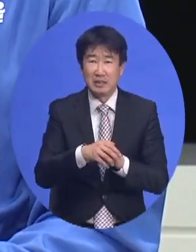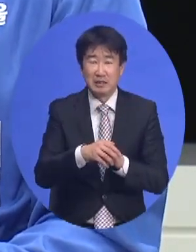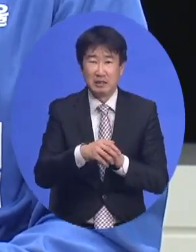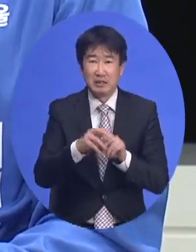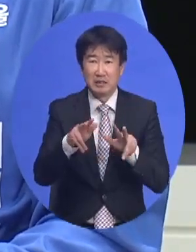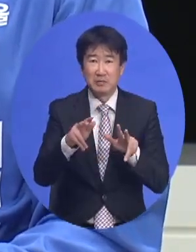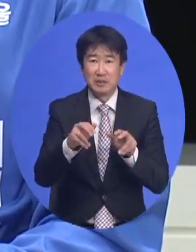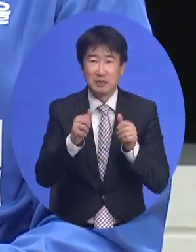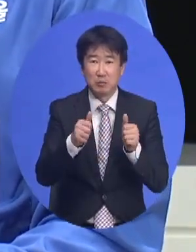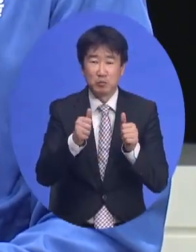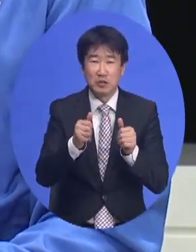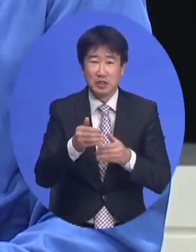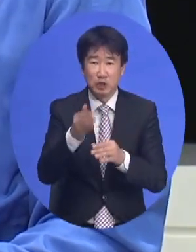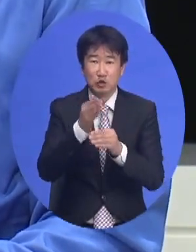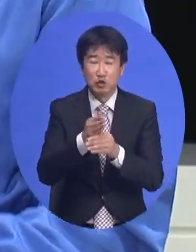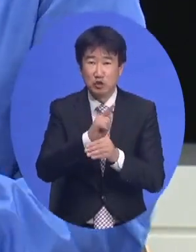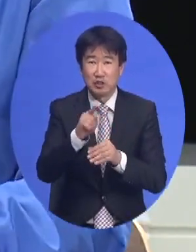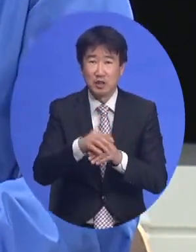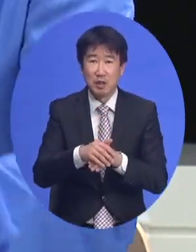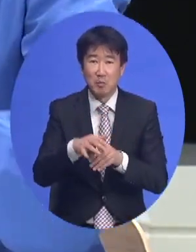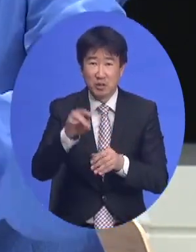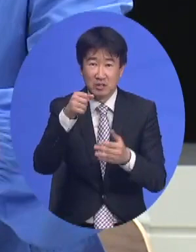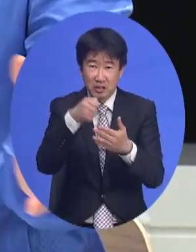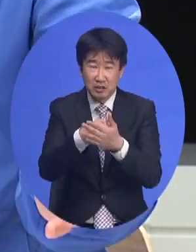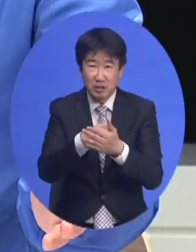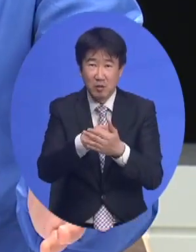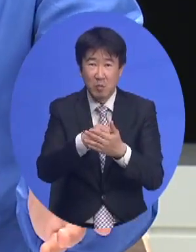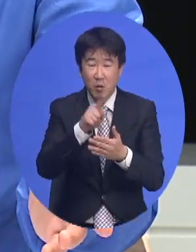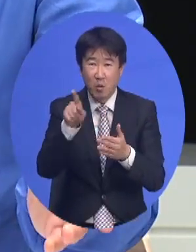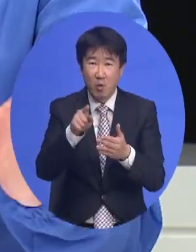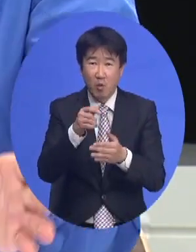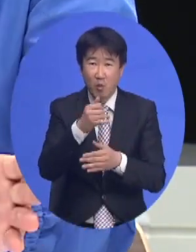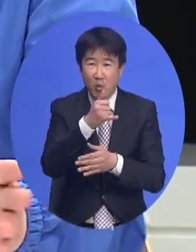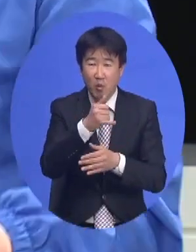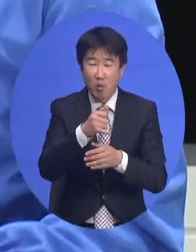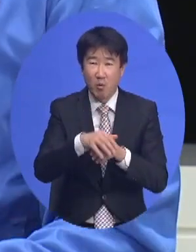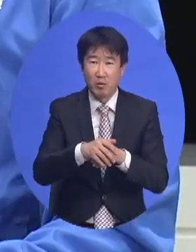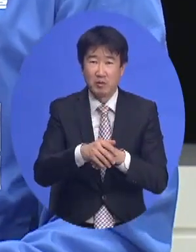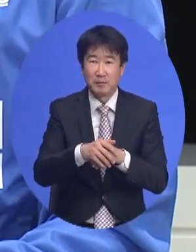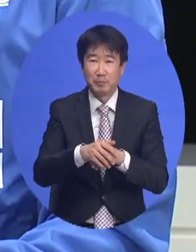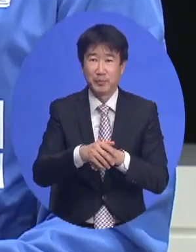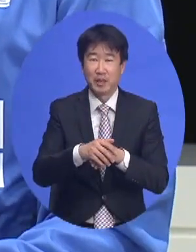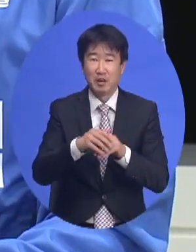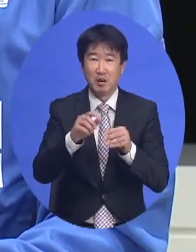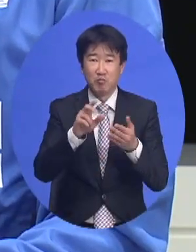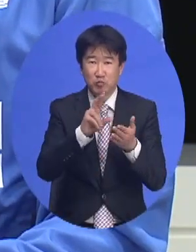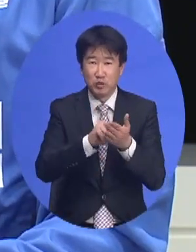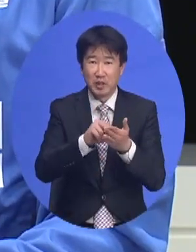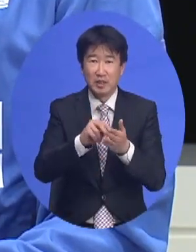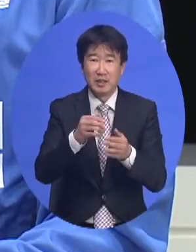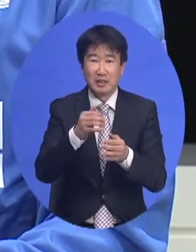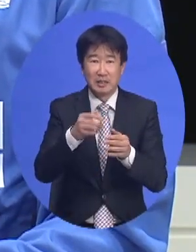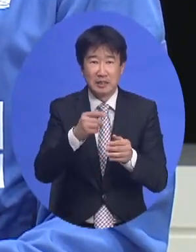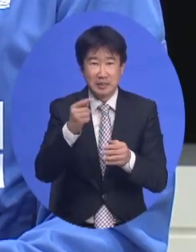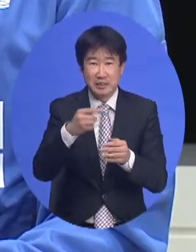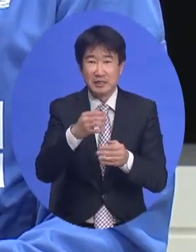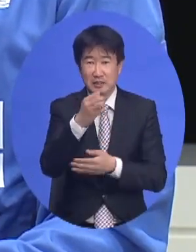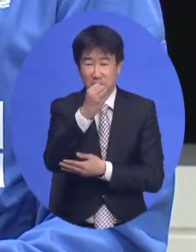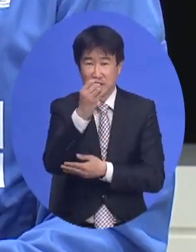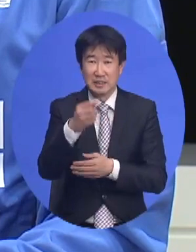시간이... 것을 뭐 먼저 결정을 내리고 여론재판을 했지 않습니까? 그 부분에 대한 제가 문제 제기였지. 아니, 여론재판을